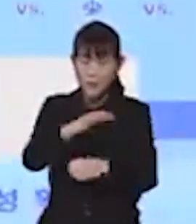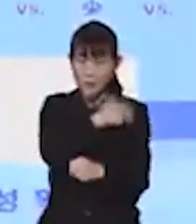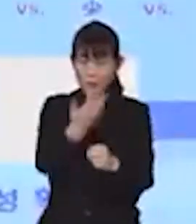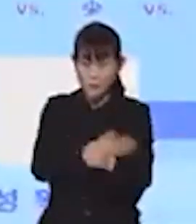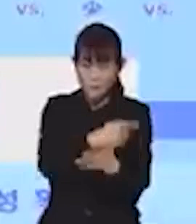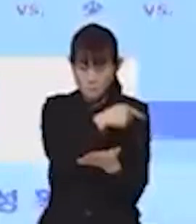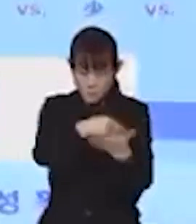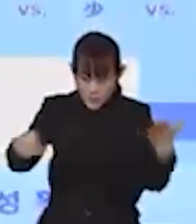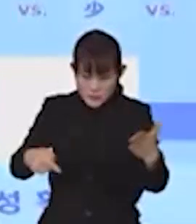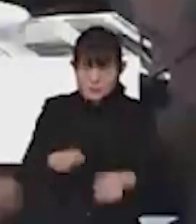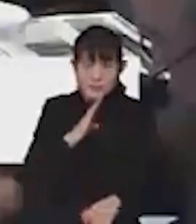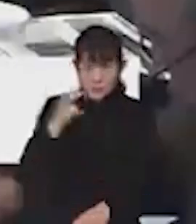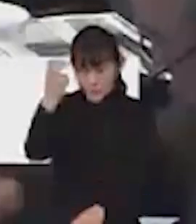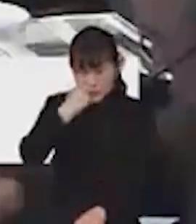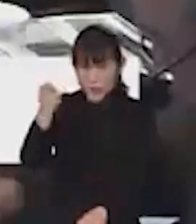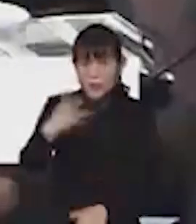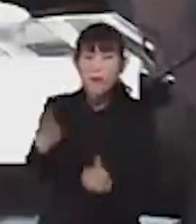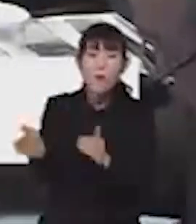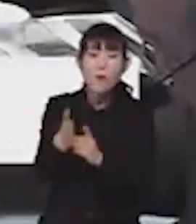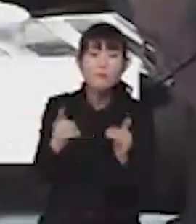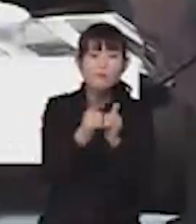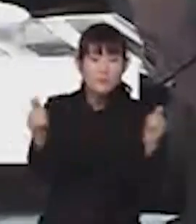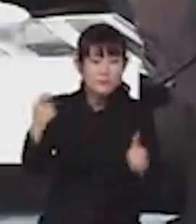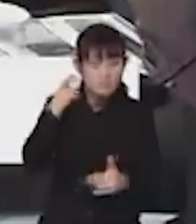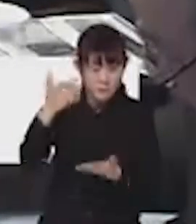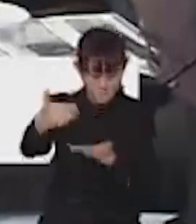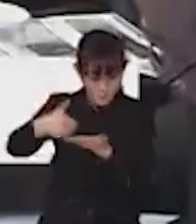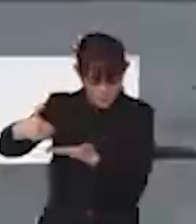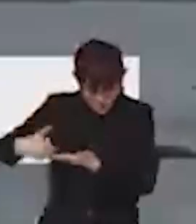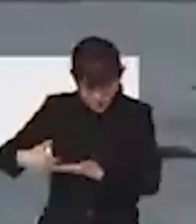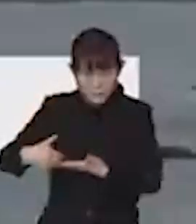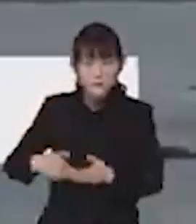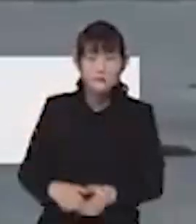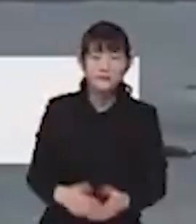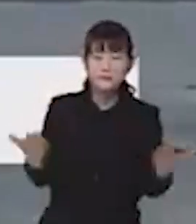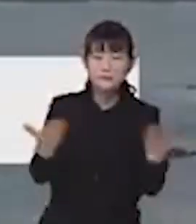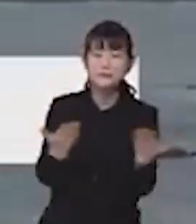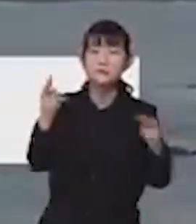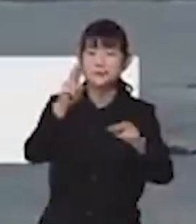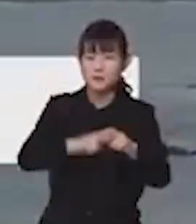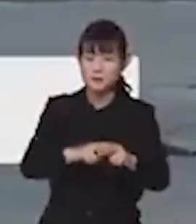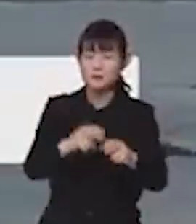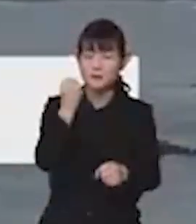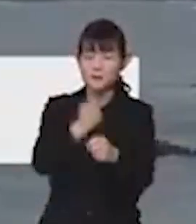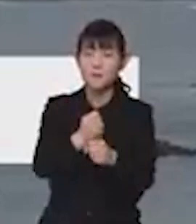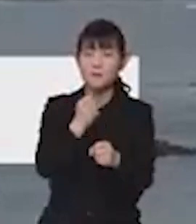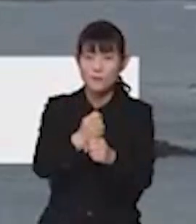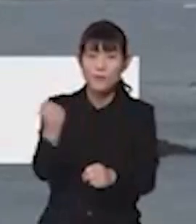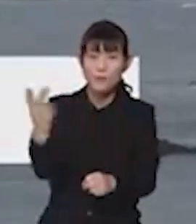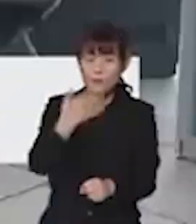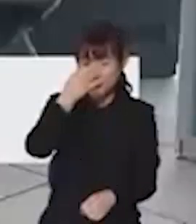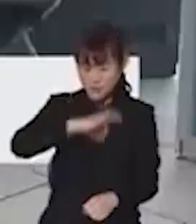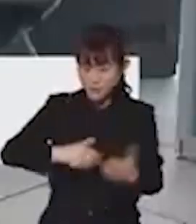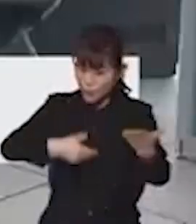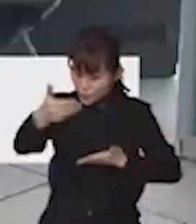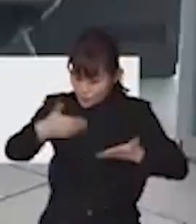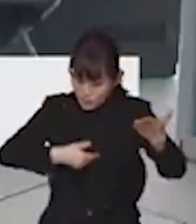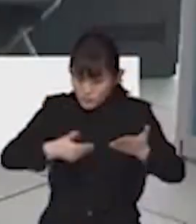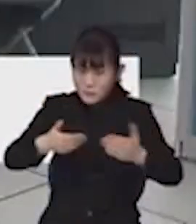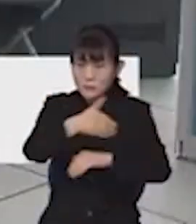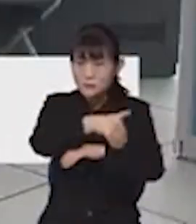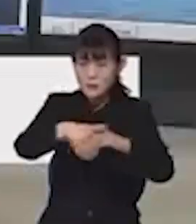대한 실태 조사와 어민 의견 청취 등의 용역을 통해 일자리 창출 방안과 이익 공유 등의 근거를